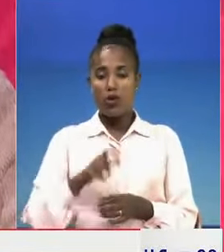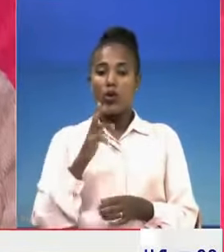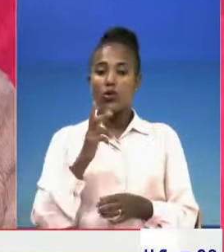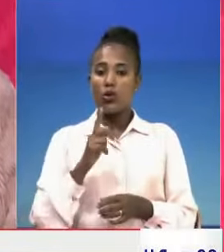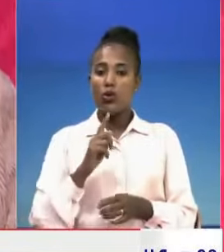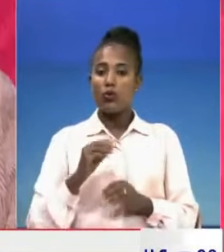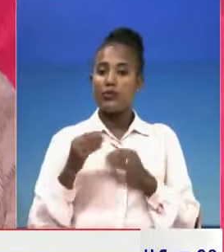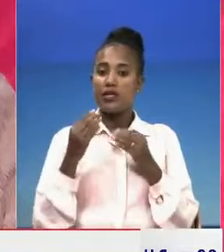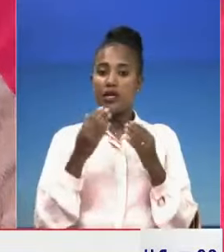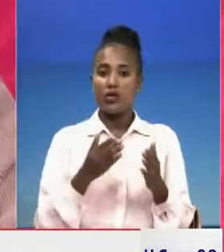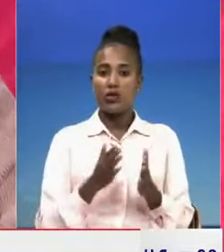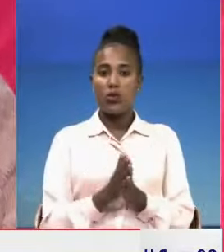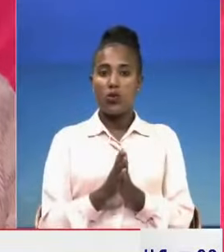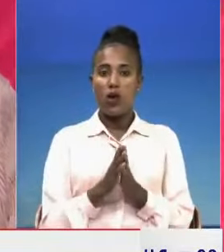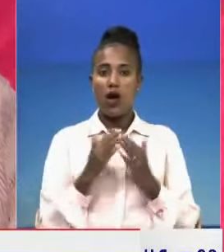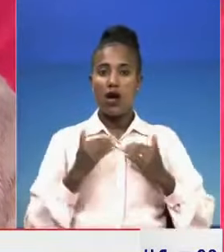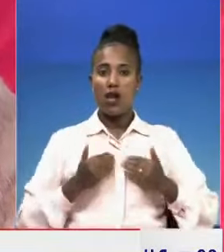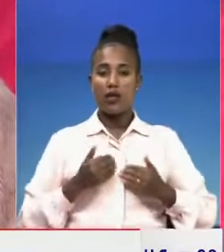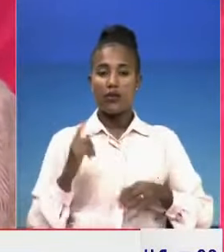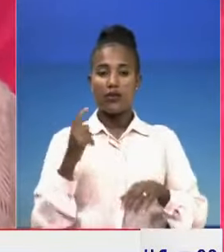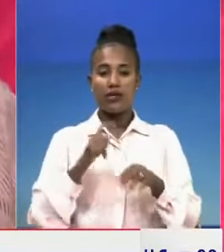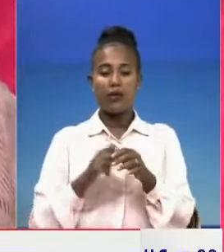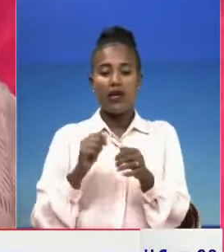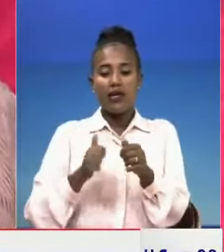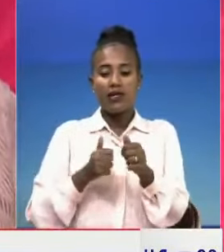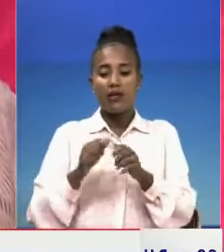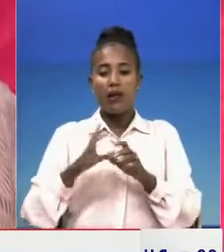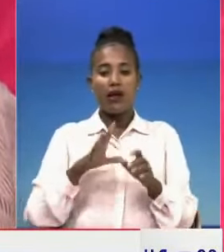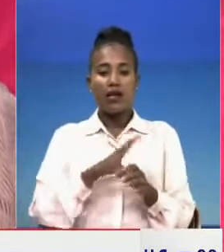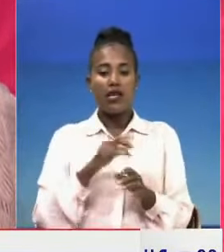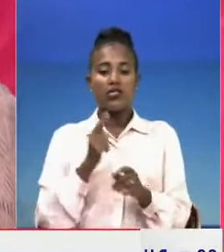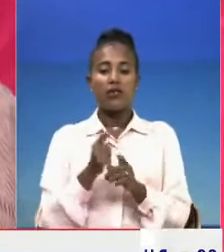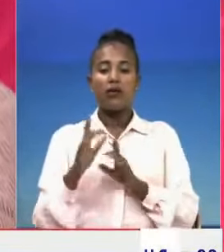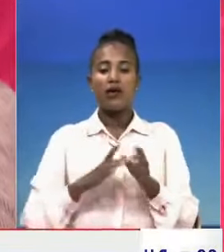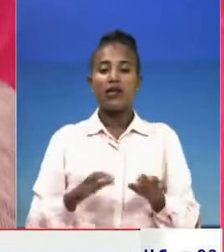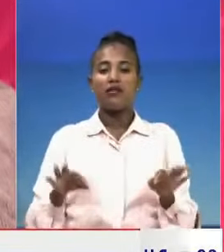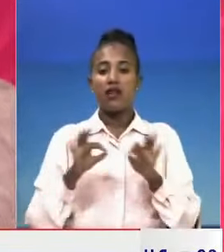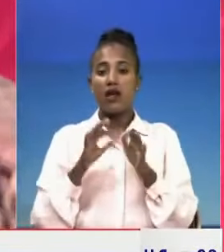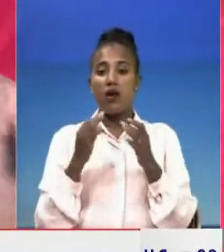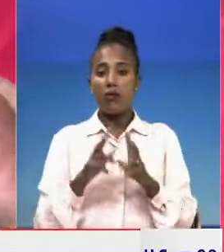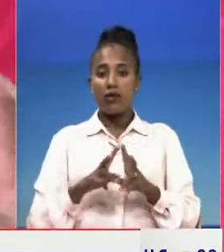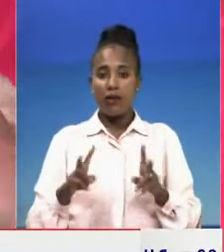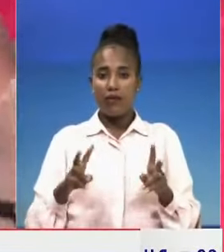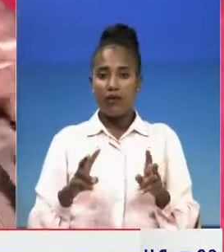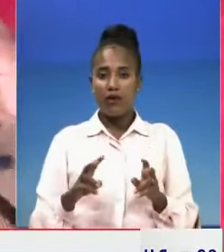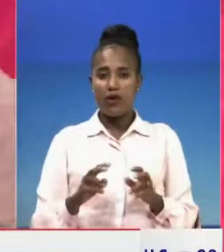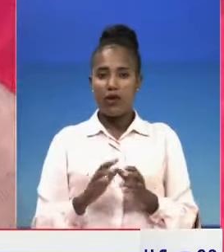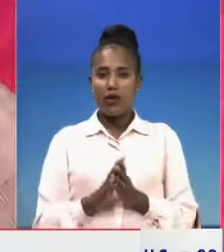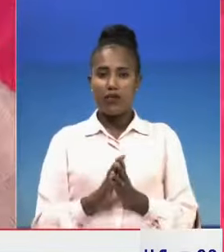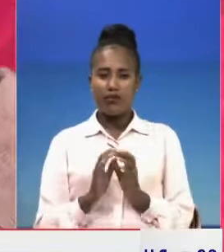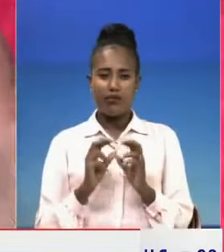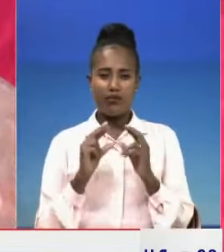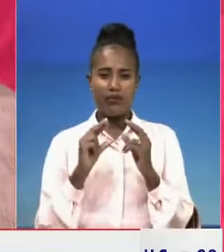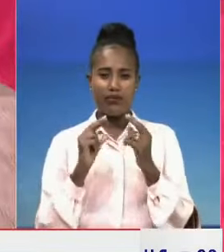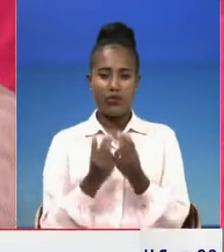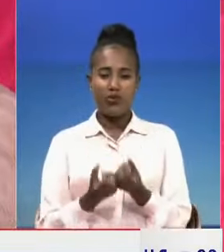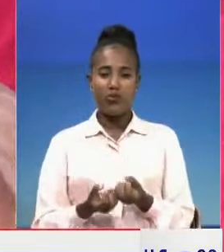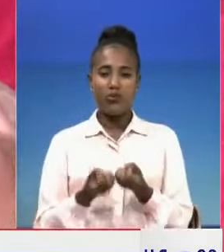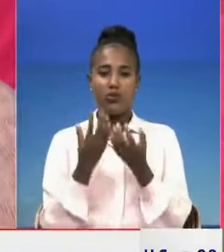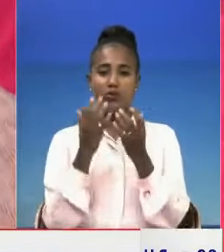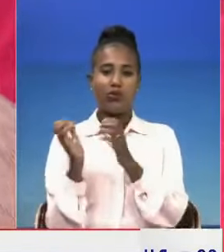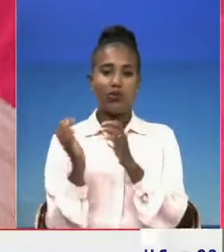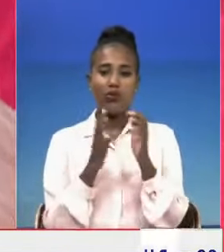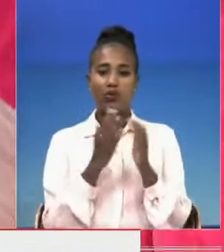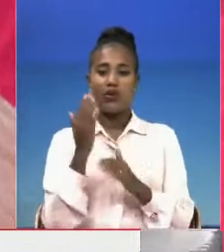ተልእኮ የምንሰጣቸውን አካላት ምንጊዜም ክትትል ማድረግና ቼክ ማድረግ ያስፈልጋል። አሁን በጣም ማስ ነው ሞቢላይዝ እየተደረገ ያለው።